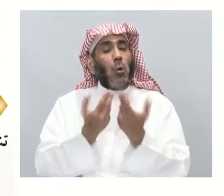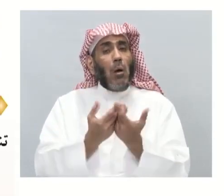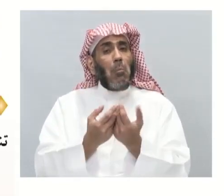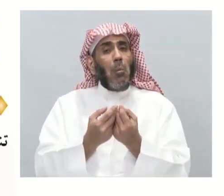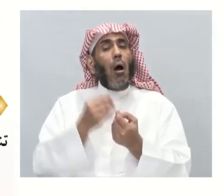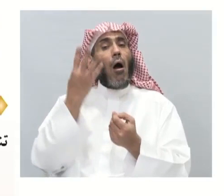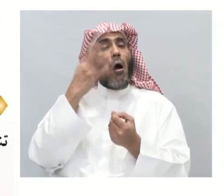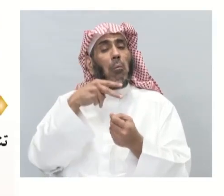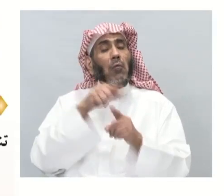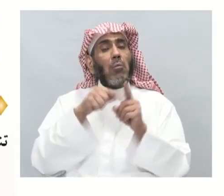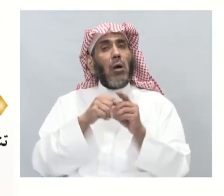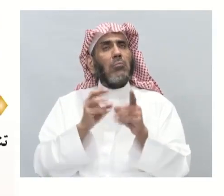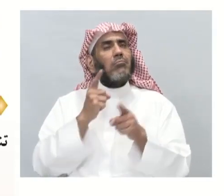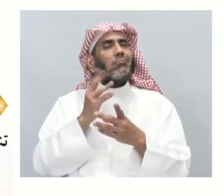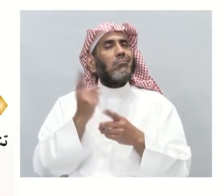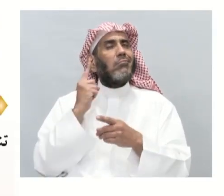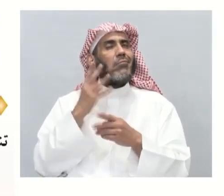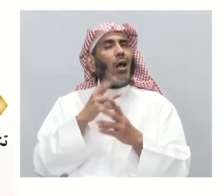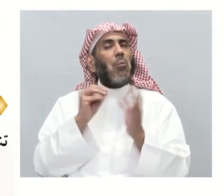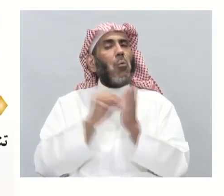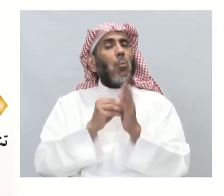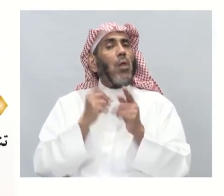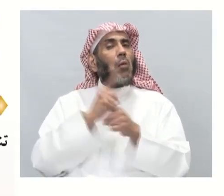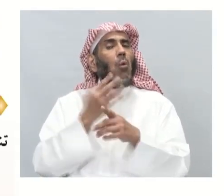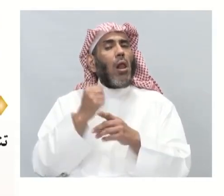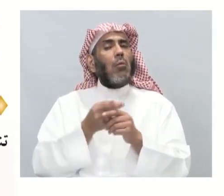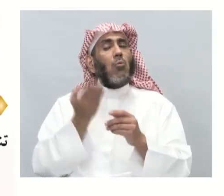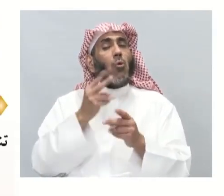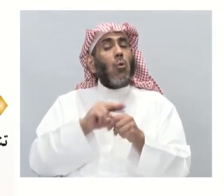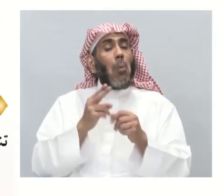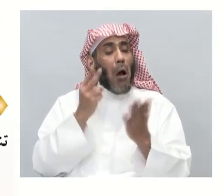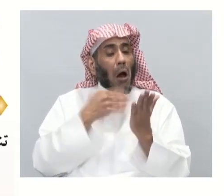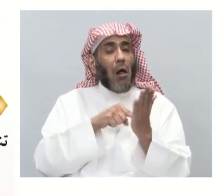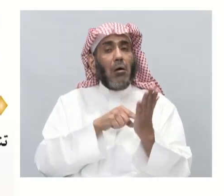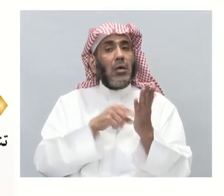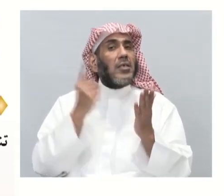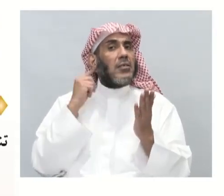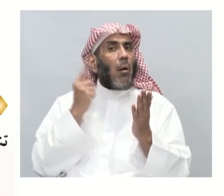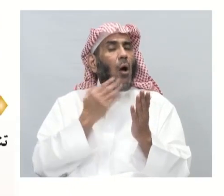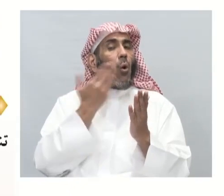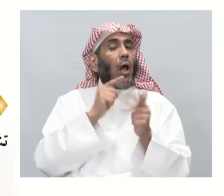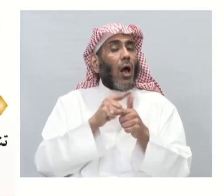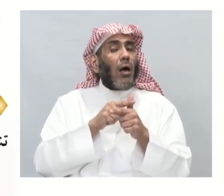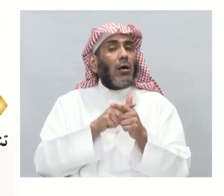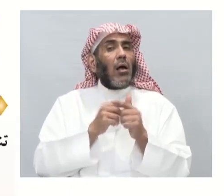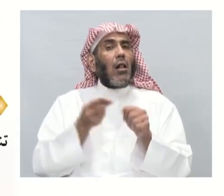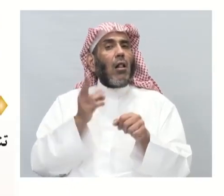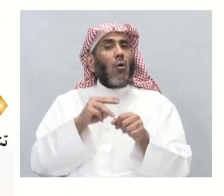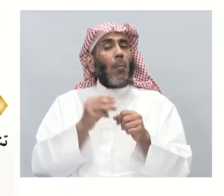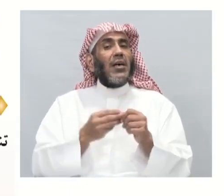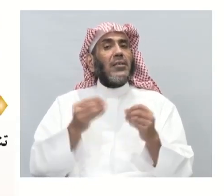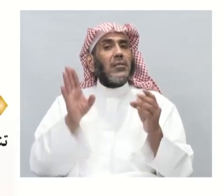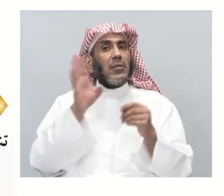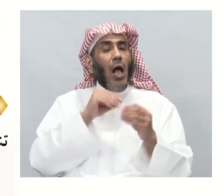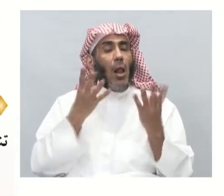سمع الموضوع من المعلم ثم قراه لاحظ العمليات اللي حصلت السماع والقراءه ثم التعليم هو